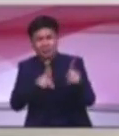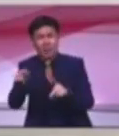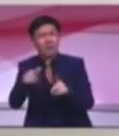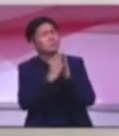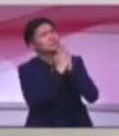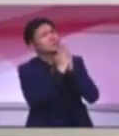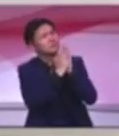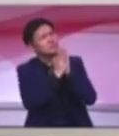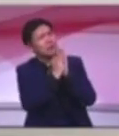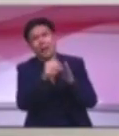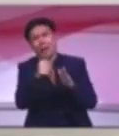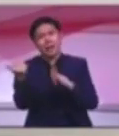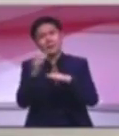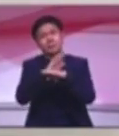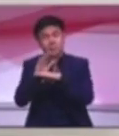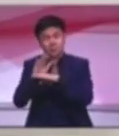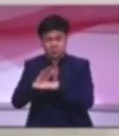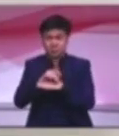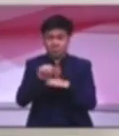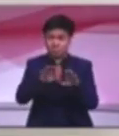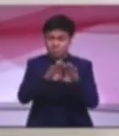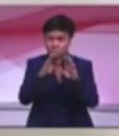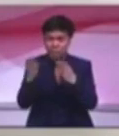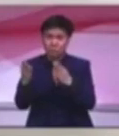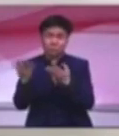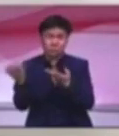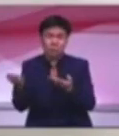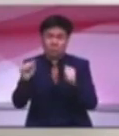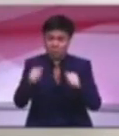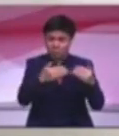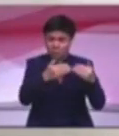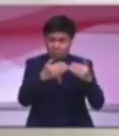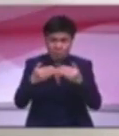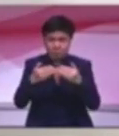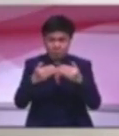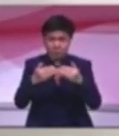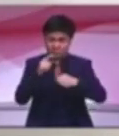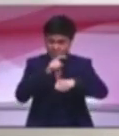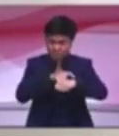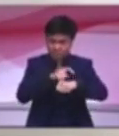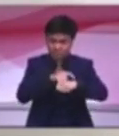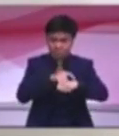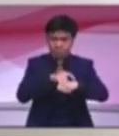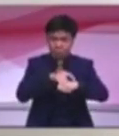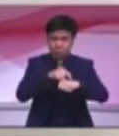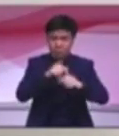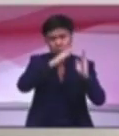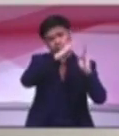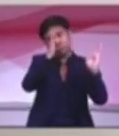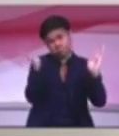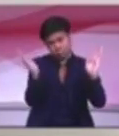sektor perniagaan yang telah dibenarkan tersebut untuk melanjutkan dari segi tempoh masa perniagaan